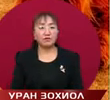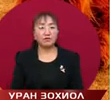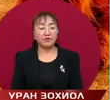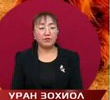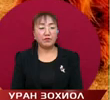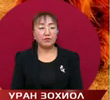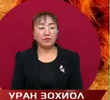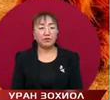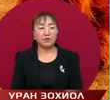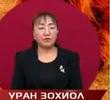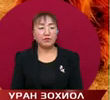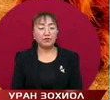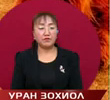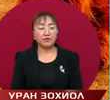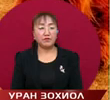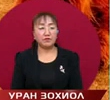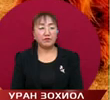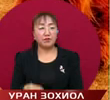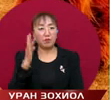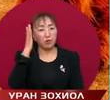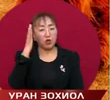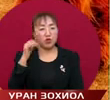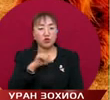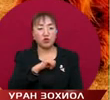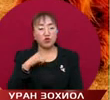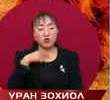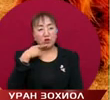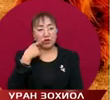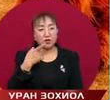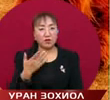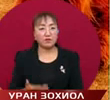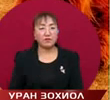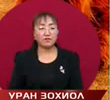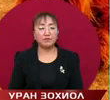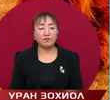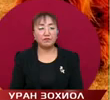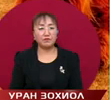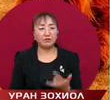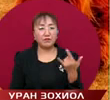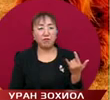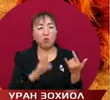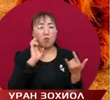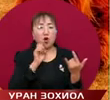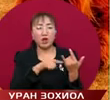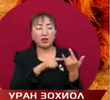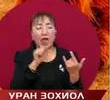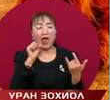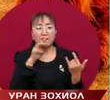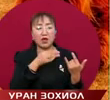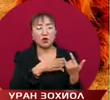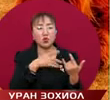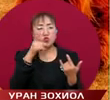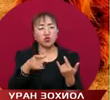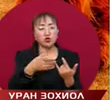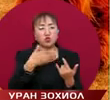Өөртөөгөө яриараа хүүхдүүдээ. та өгөхгүй байхаар байсан болов.